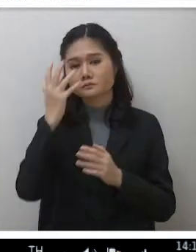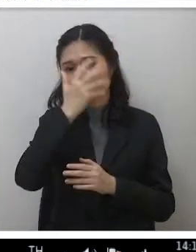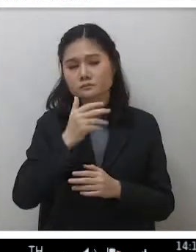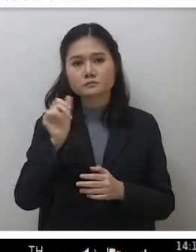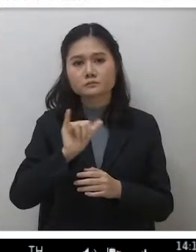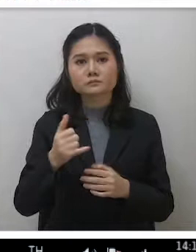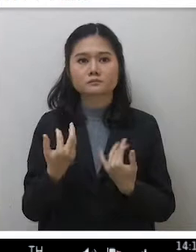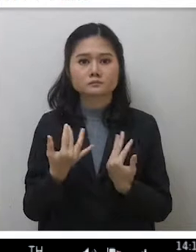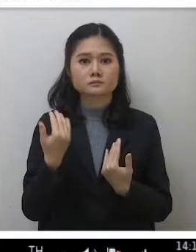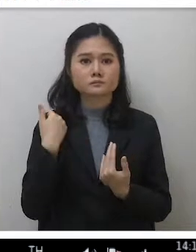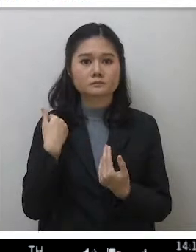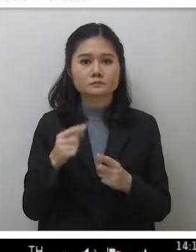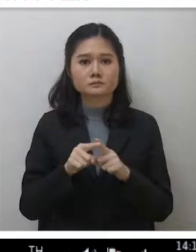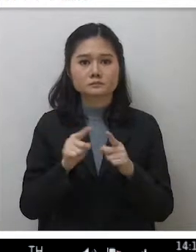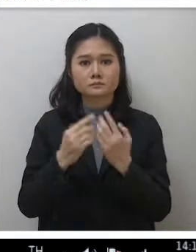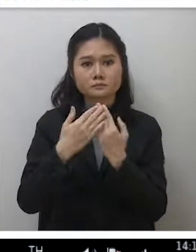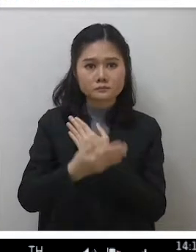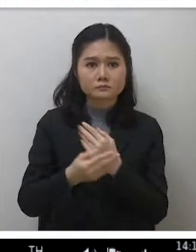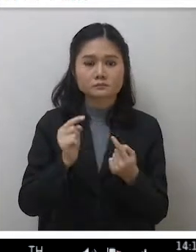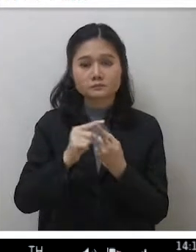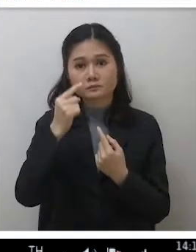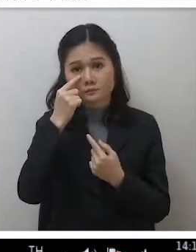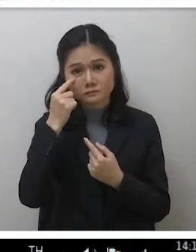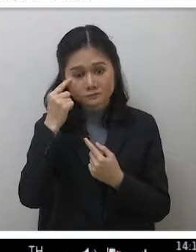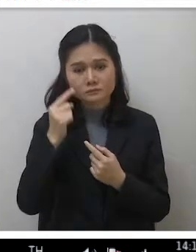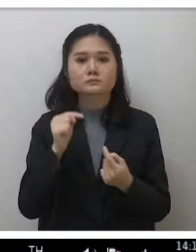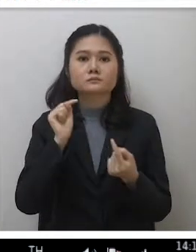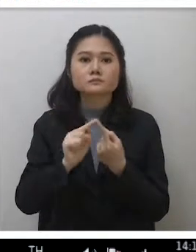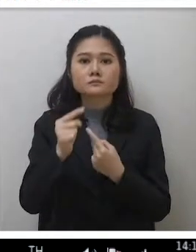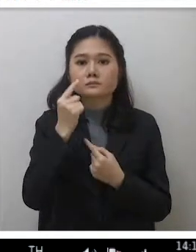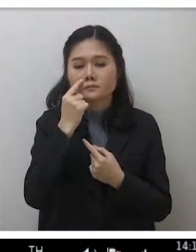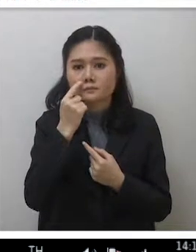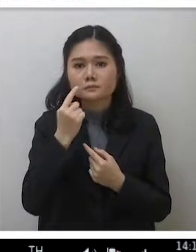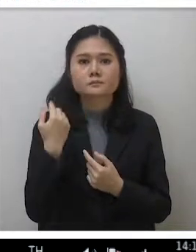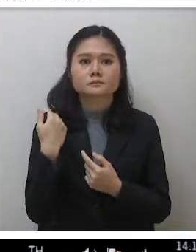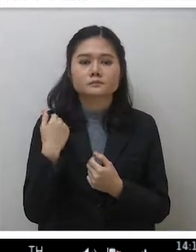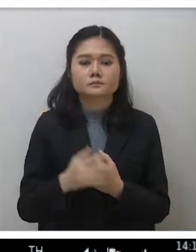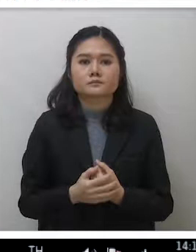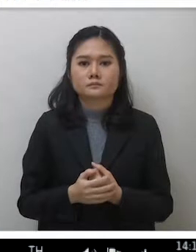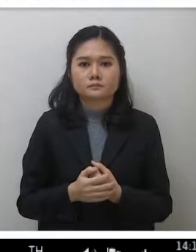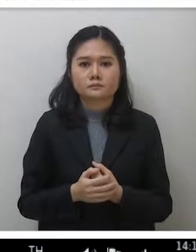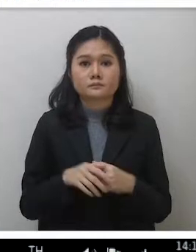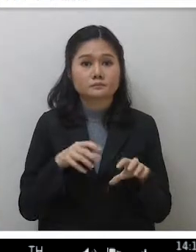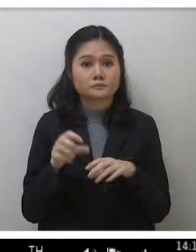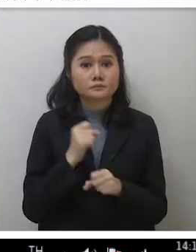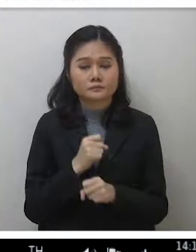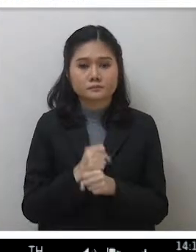ราะว่าเดี๋ยวมันจะต้องมีเงาอยู่ตรงเปลือกตาบ้างอยู่ตรงใต้จมูกบ้างเราก็มาจัดการ